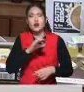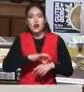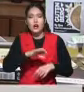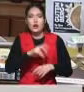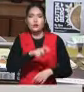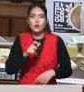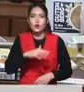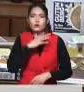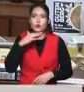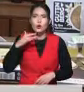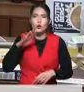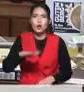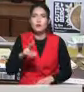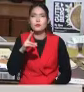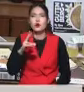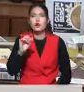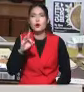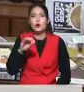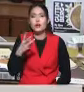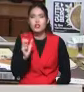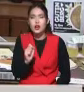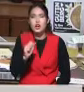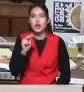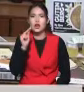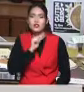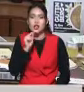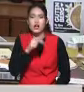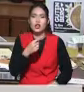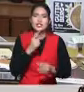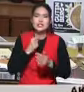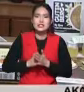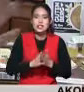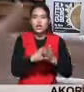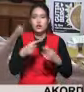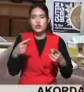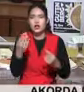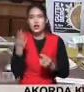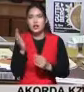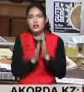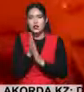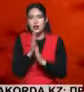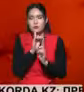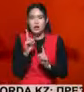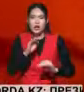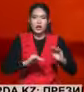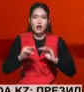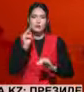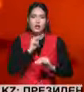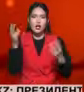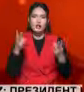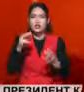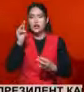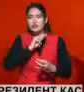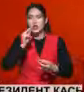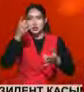адамдарға көбіне түймедақ жалбыз шайларын ұсынамыз. Қан қысымы кезінде түрлі жеміс жидек қосылған шай түрлерін ішкен пайдалы. Шайдың түсі қанық